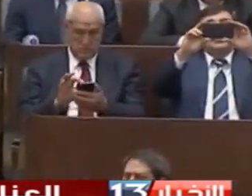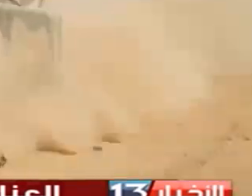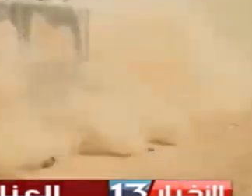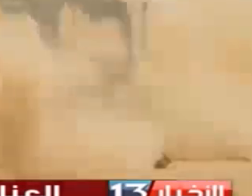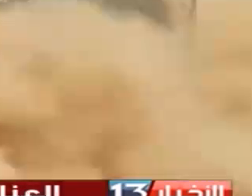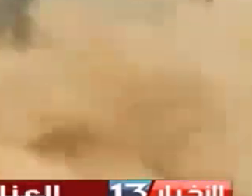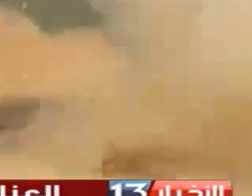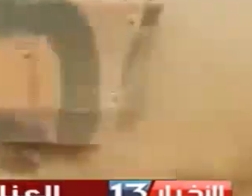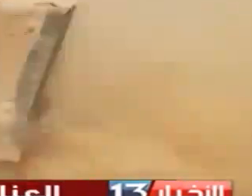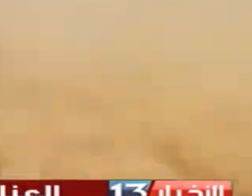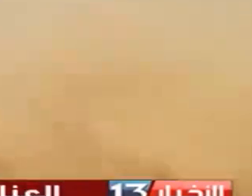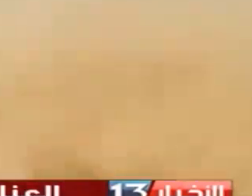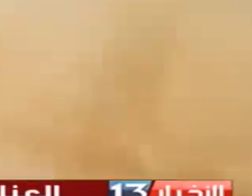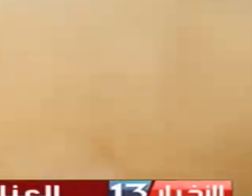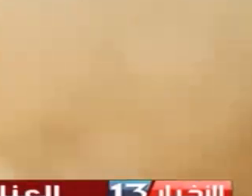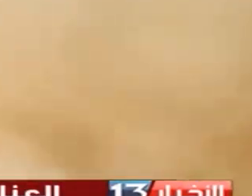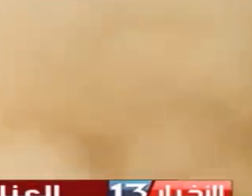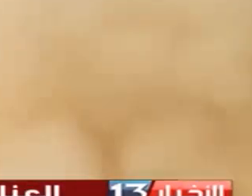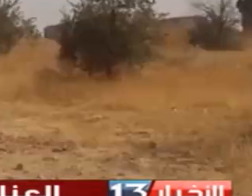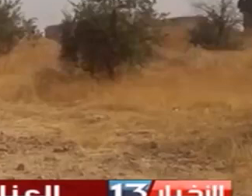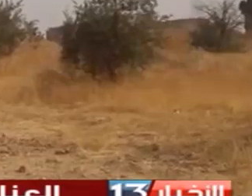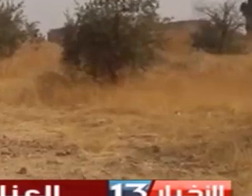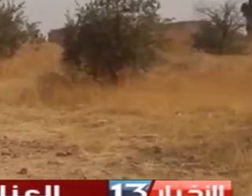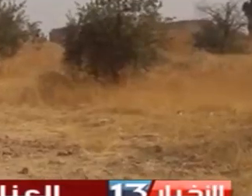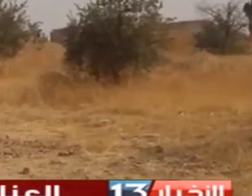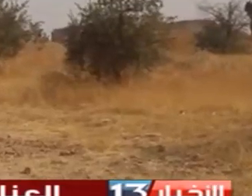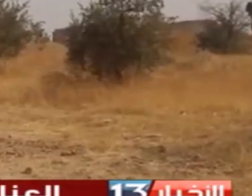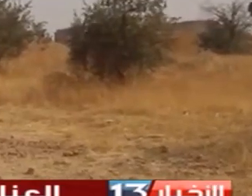قواعد تركتها القوات الامريكيه